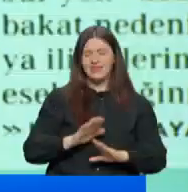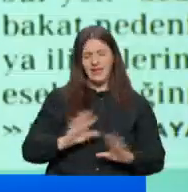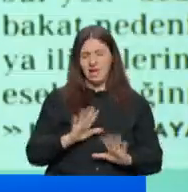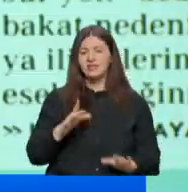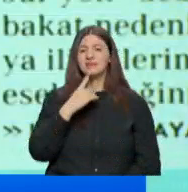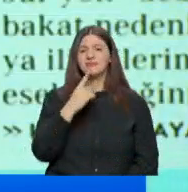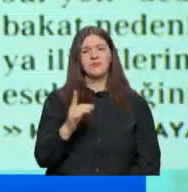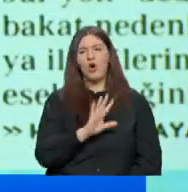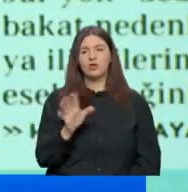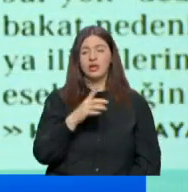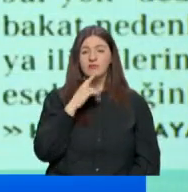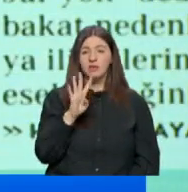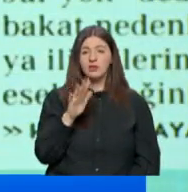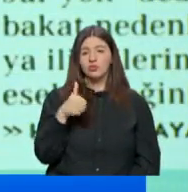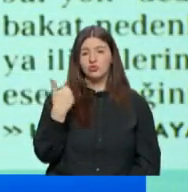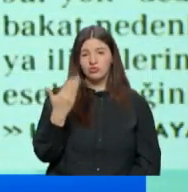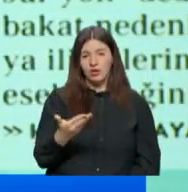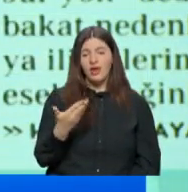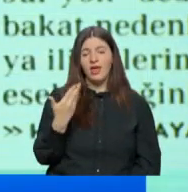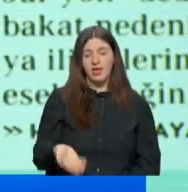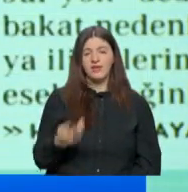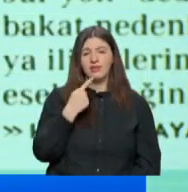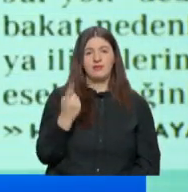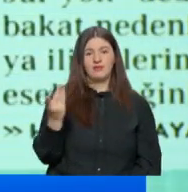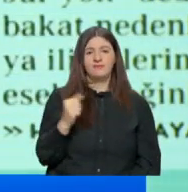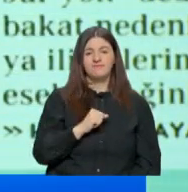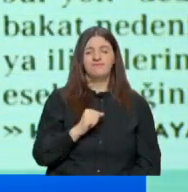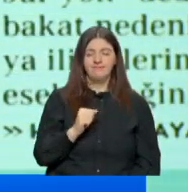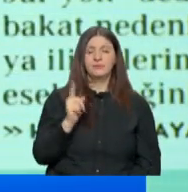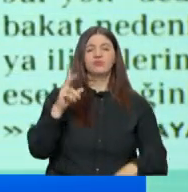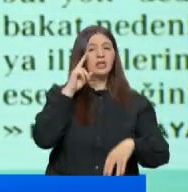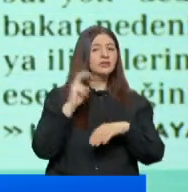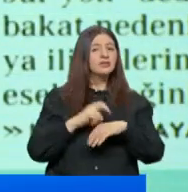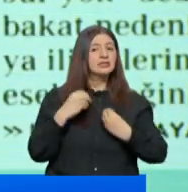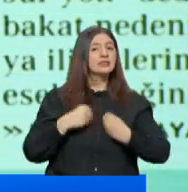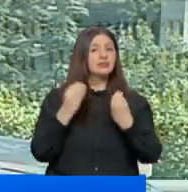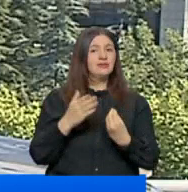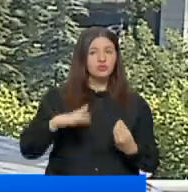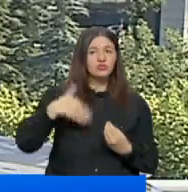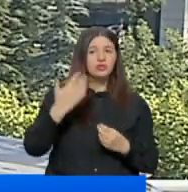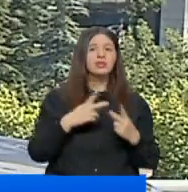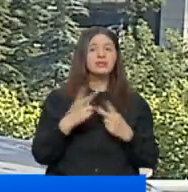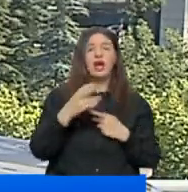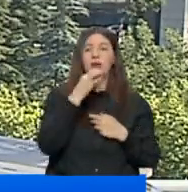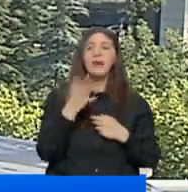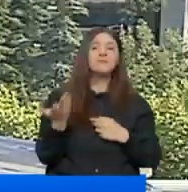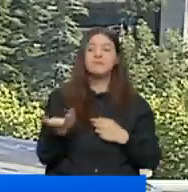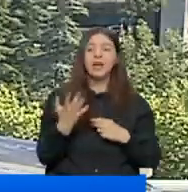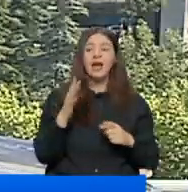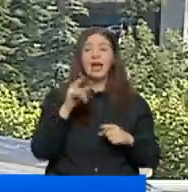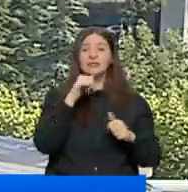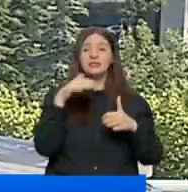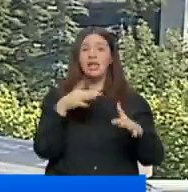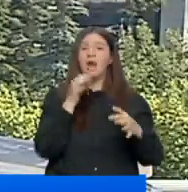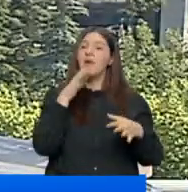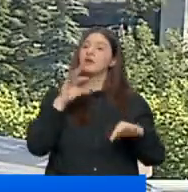demeyiz demişti. 45 gün sonra evet dedi. Bu hatırlatmayı da yaptıktan sonra sıradaki haberimiz, eğer sel